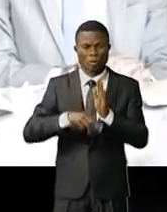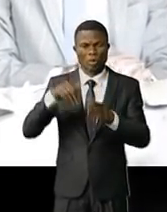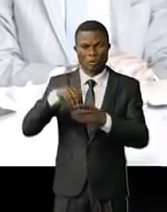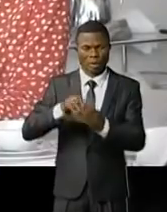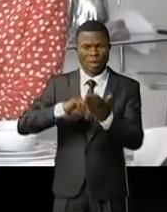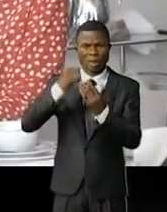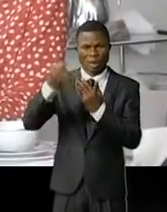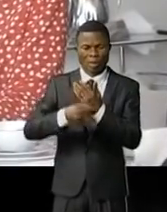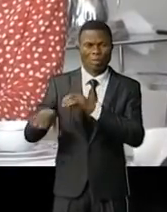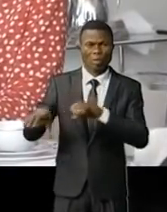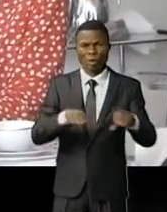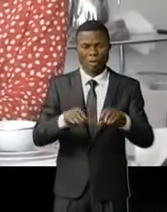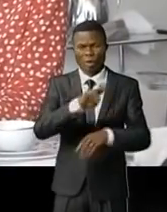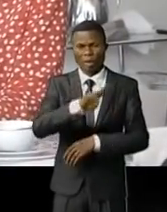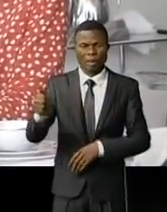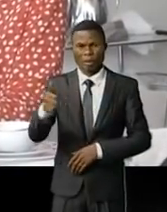son programme d'action